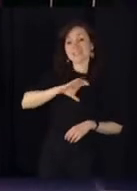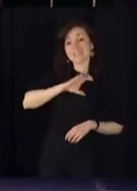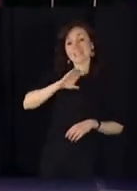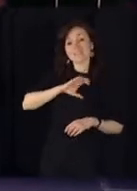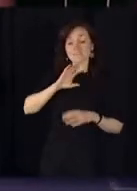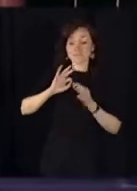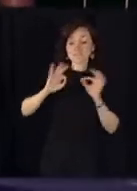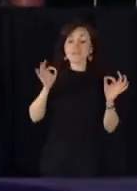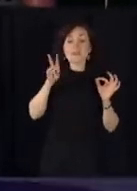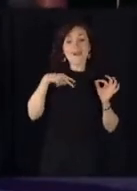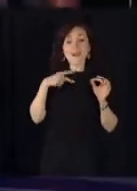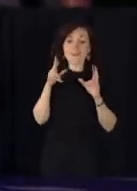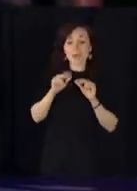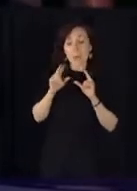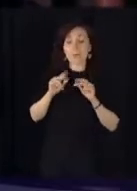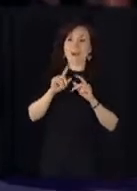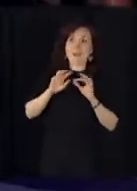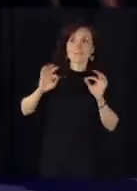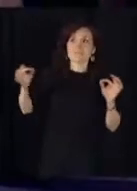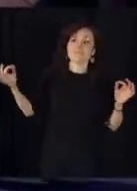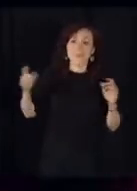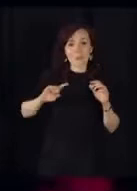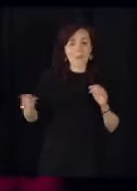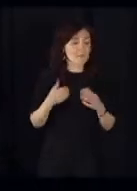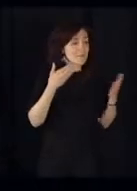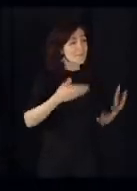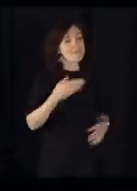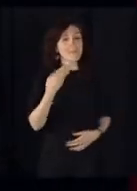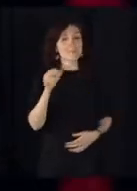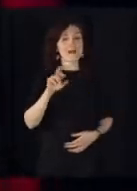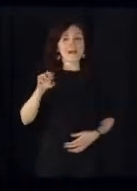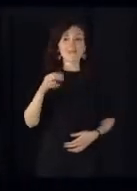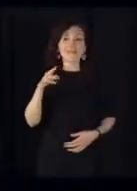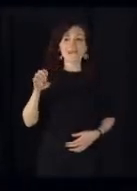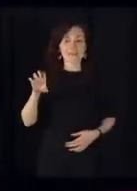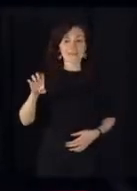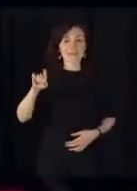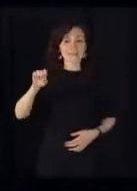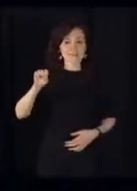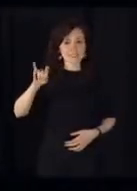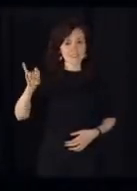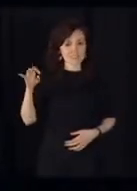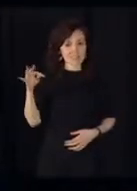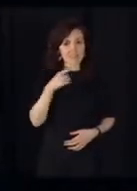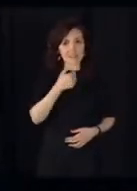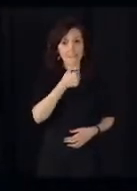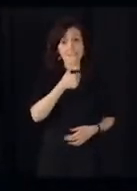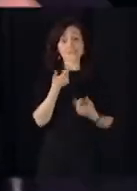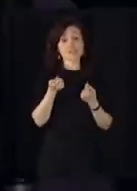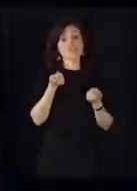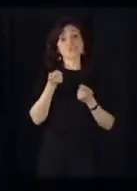petite histoire, pas trop longue. Marianne Essette, qui dirige le mécénat à la